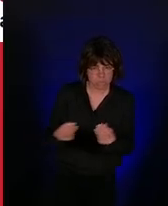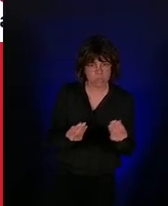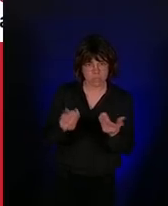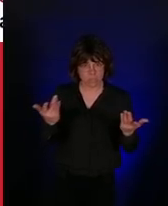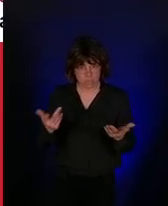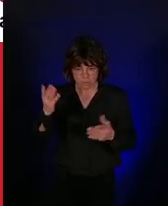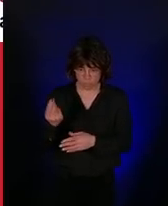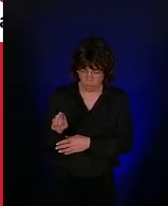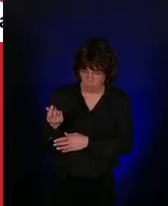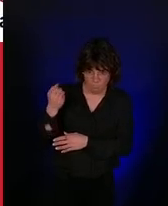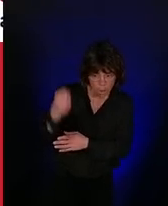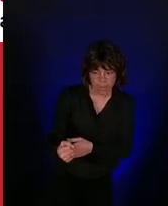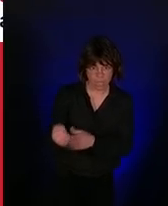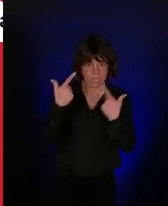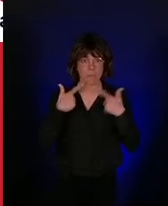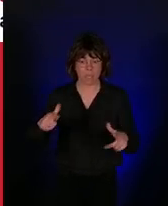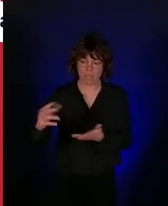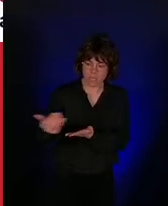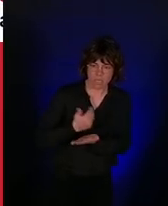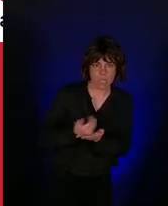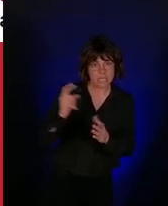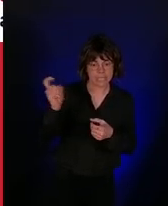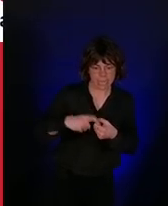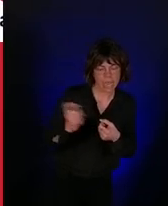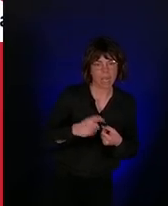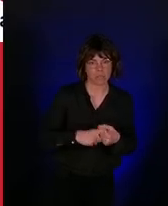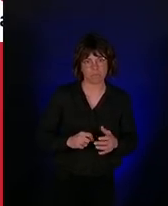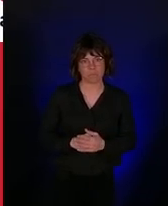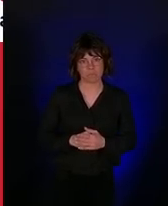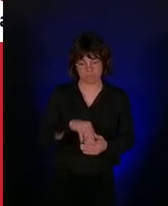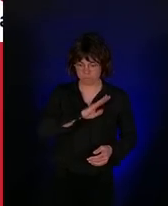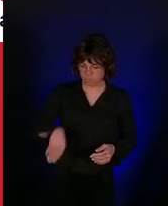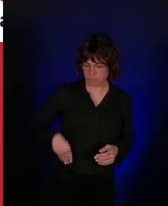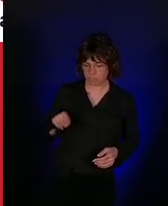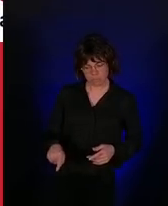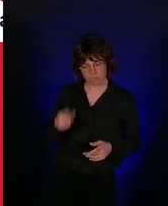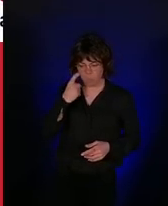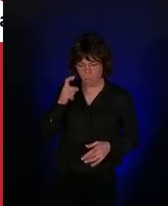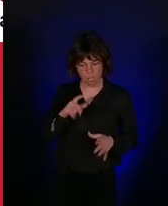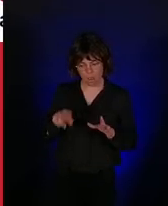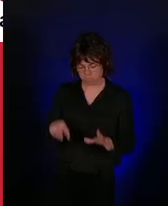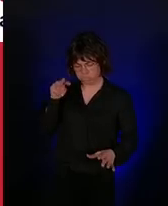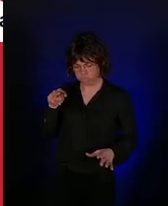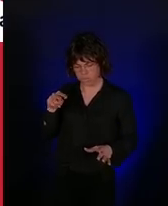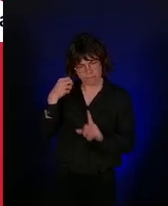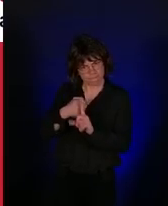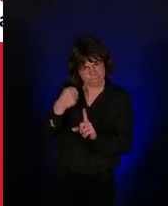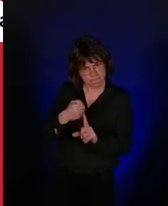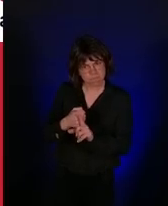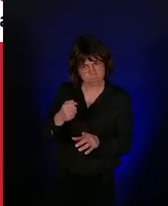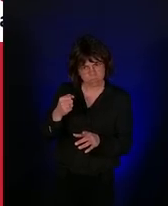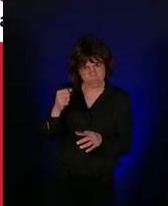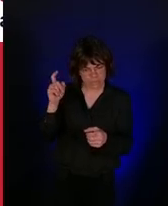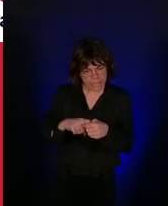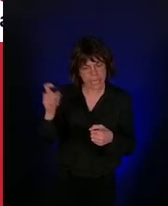et de liberté syndicale. Sur ce dernier point, force est de constater, mais aussi de combattre, la répression